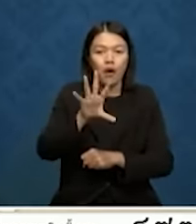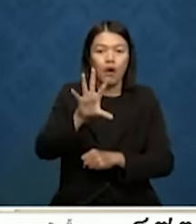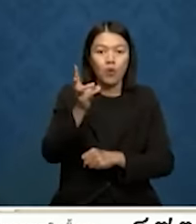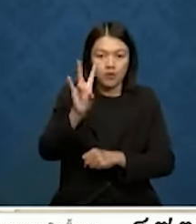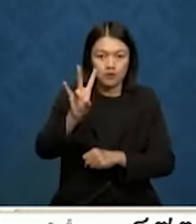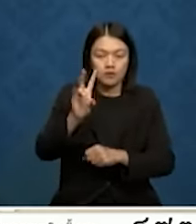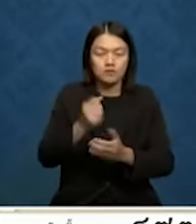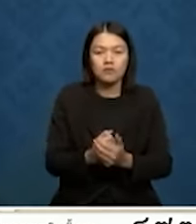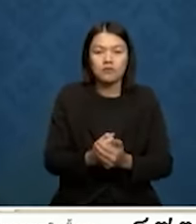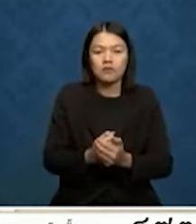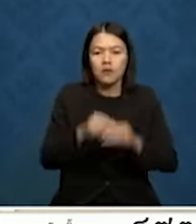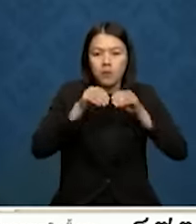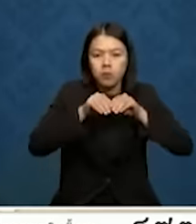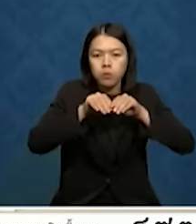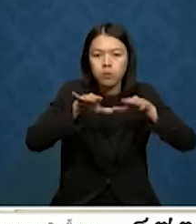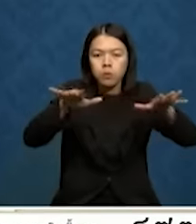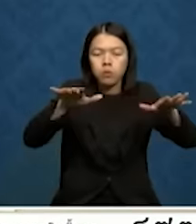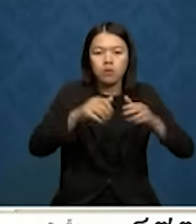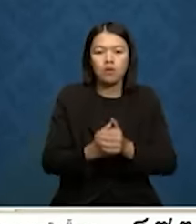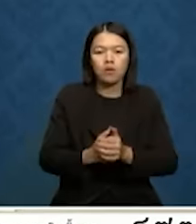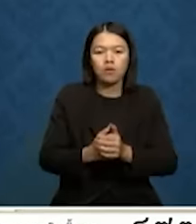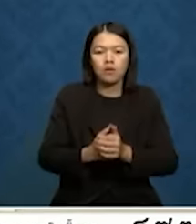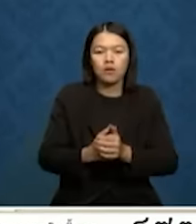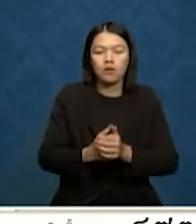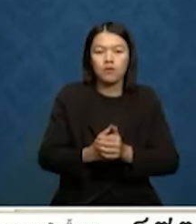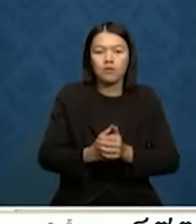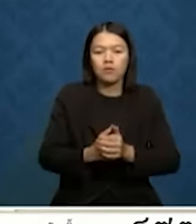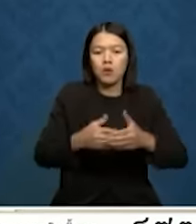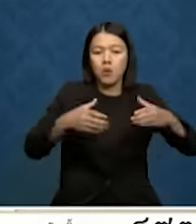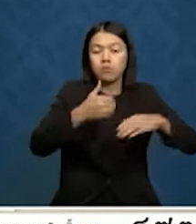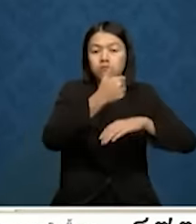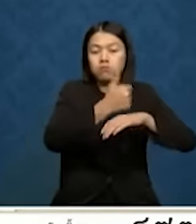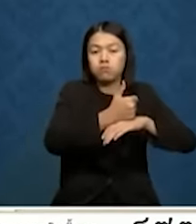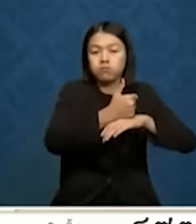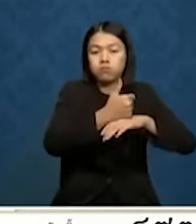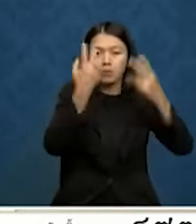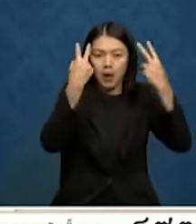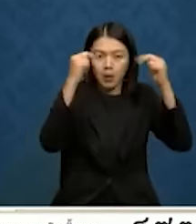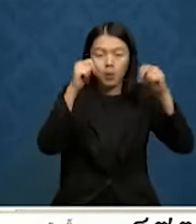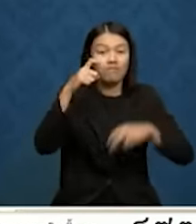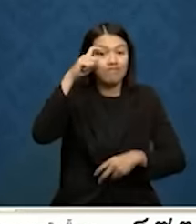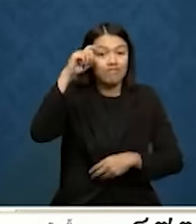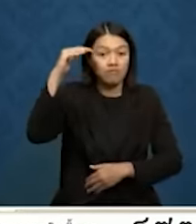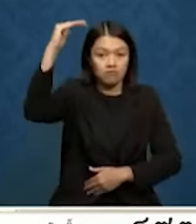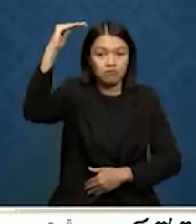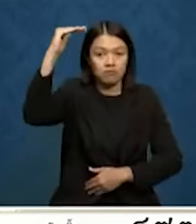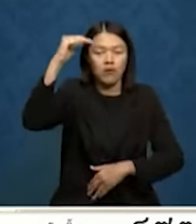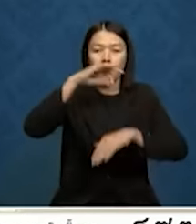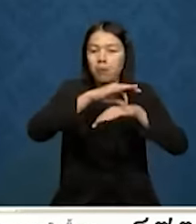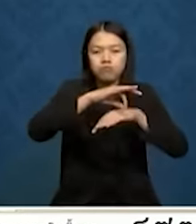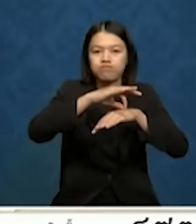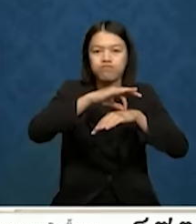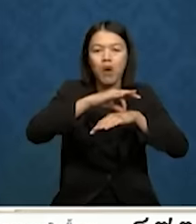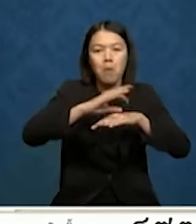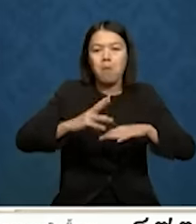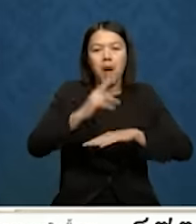2567ว่าความเป็นรัฐมนตรีของนายเศรษฐาทวีสินนายกรัฐมนตรีสิ้นสุดลงเฉ